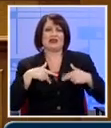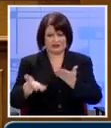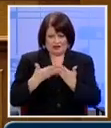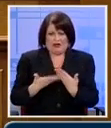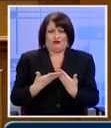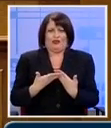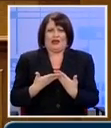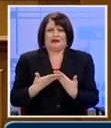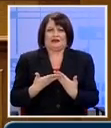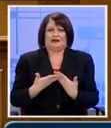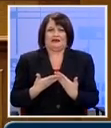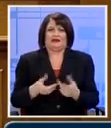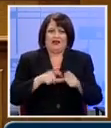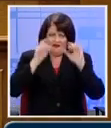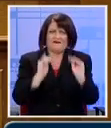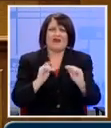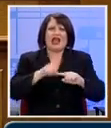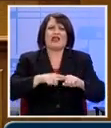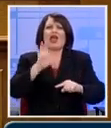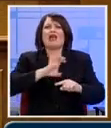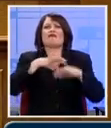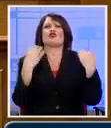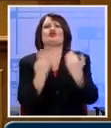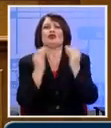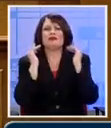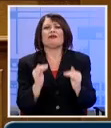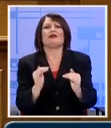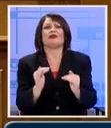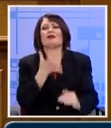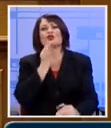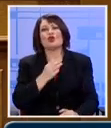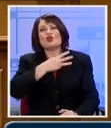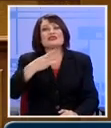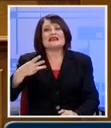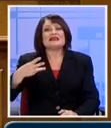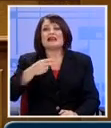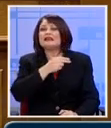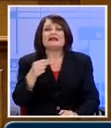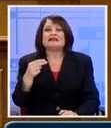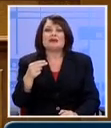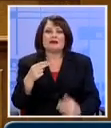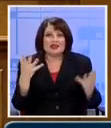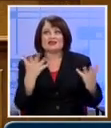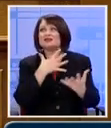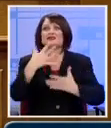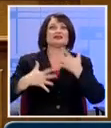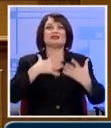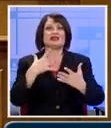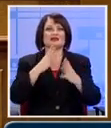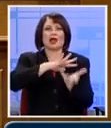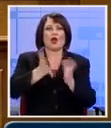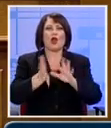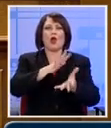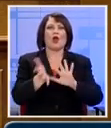βοηθάτε να κρατήσουμε την Ελλάδα στην Ευρωζώνη. Γι' αυτό ακριβώς και ΣΥΡΙΖΑ σημαίνει σύγχυση και